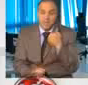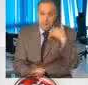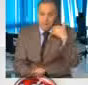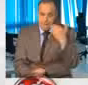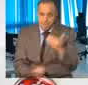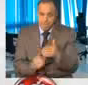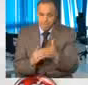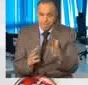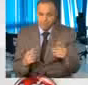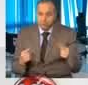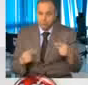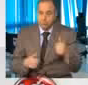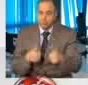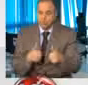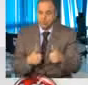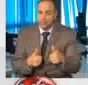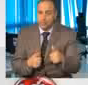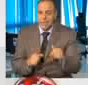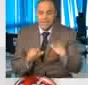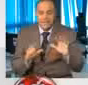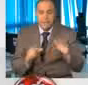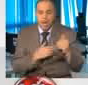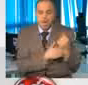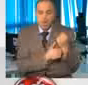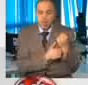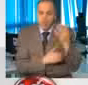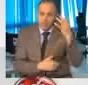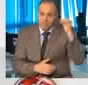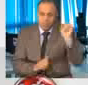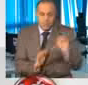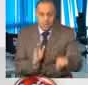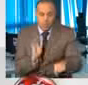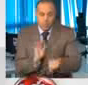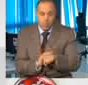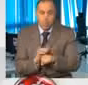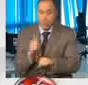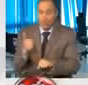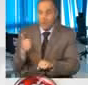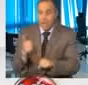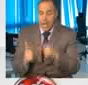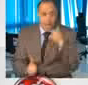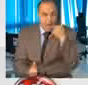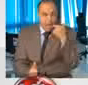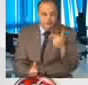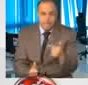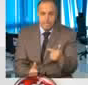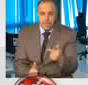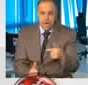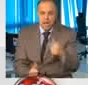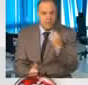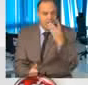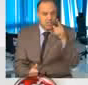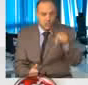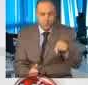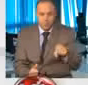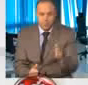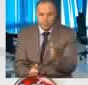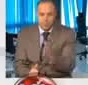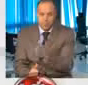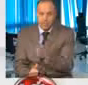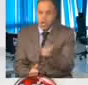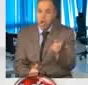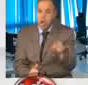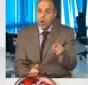في افتتاح منافسات الجولة السابعة لبطولة الرابطة المحترفة الأولى والتي ستقام بعد ظهر اليوم. وفيها